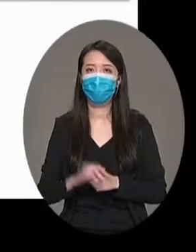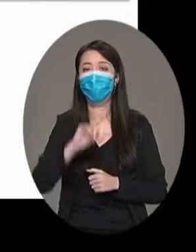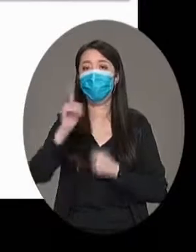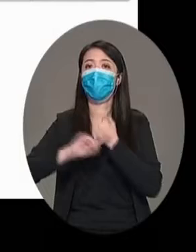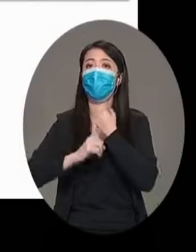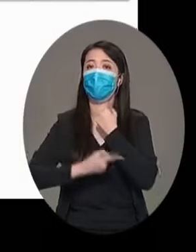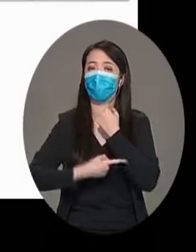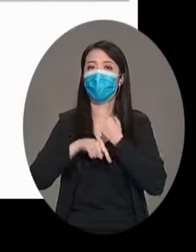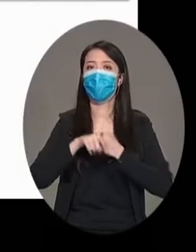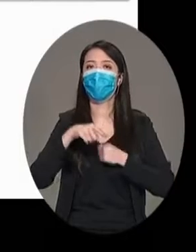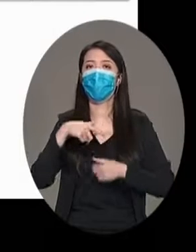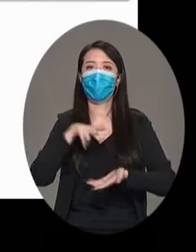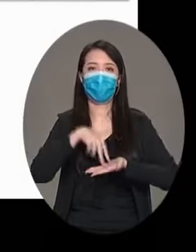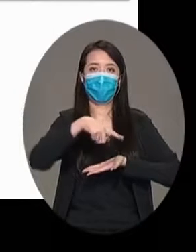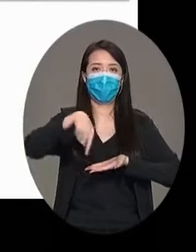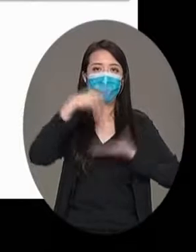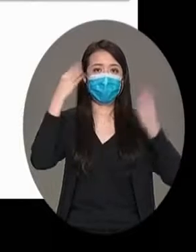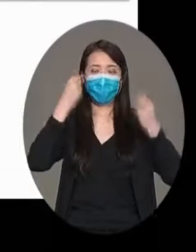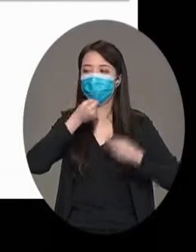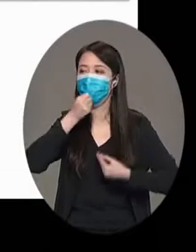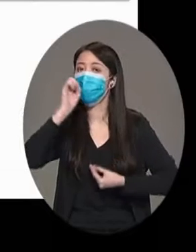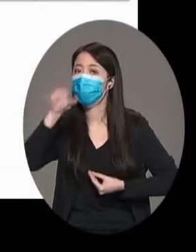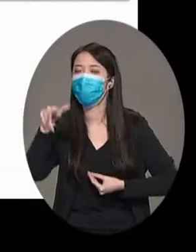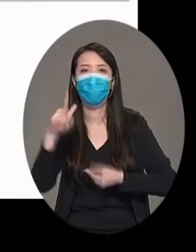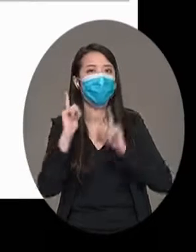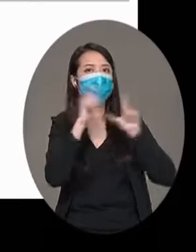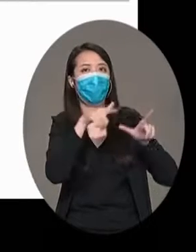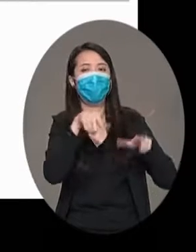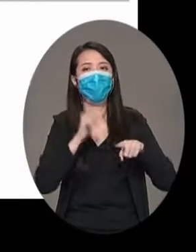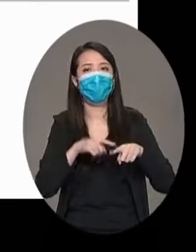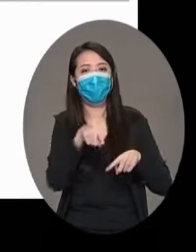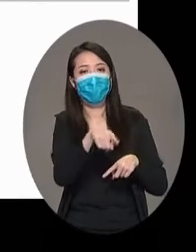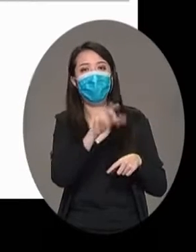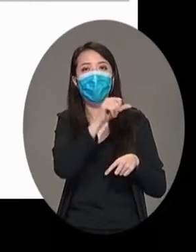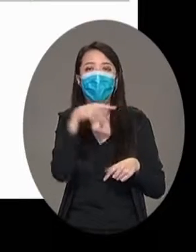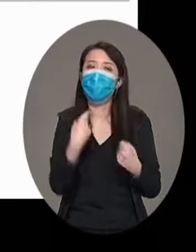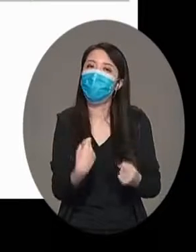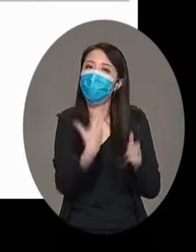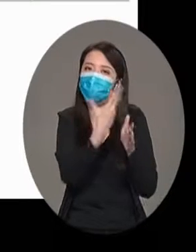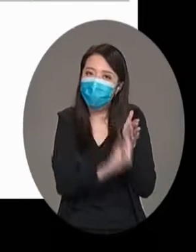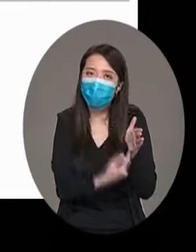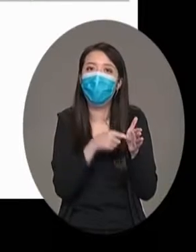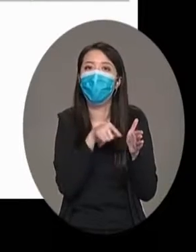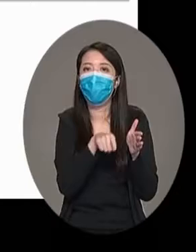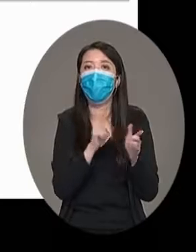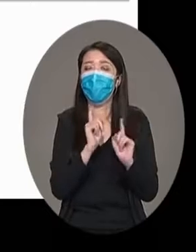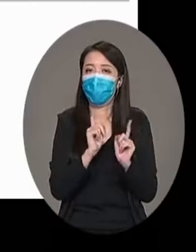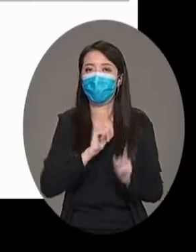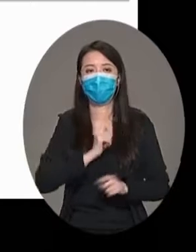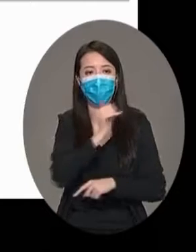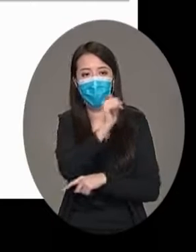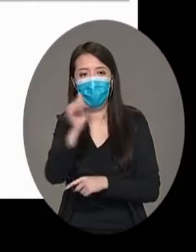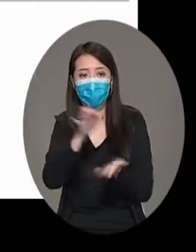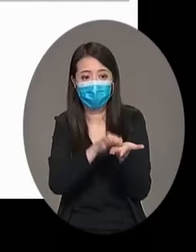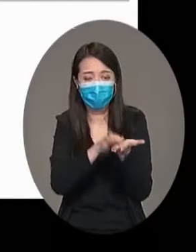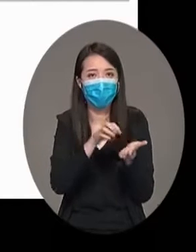大律師陸偉雄接受立場新聞查詢的時候說，純粹下載類似的應用程式或者軟件，甚至曾